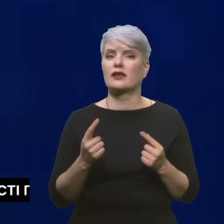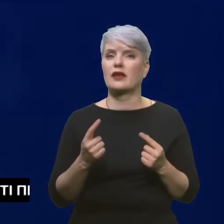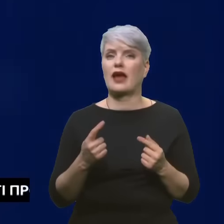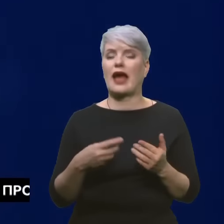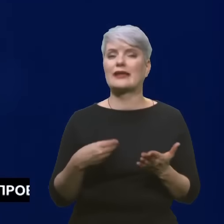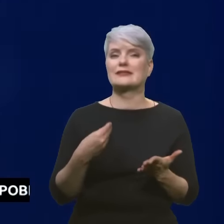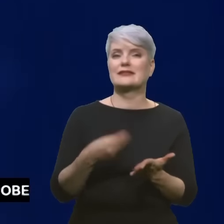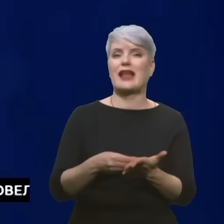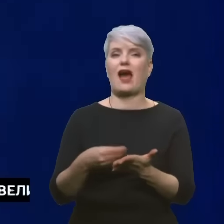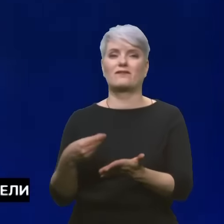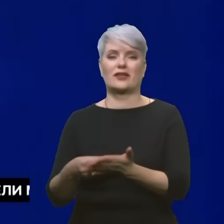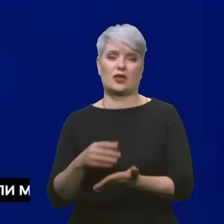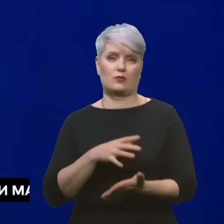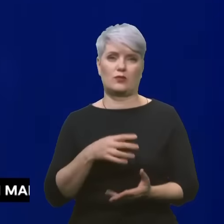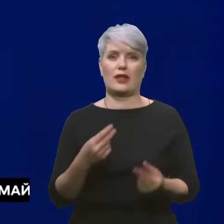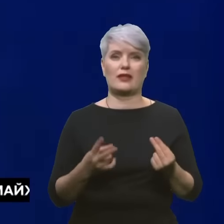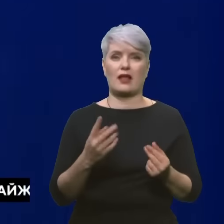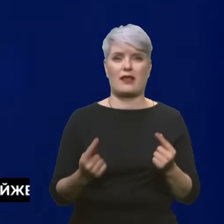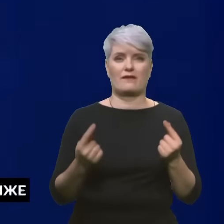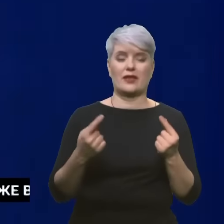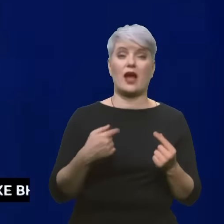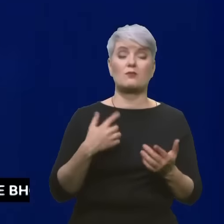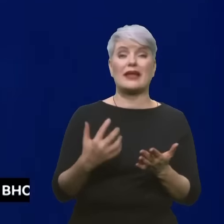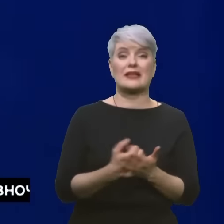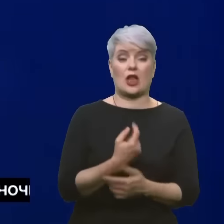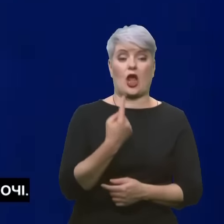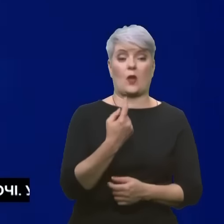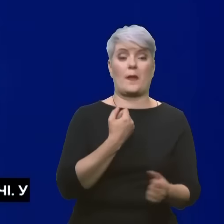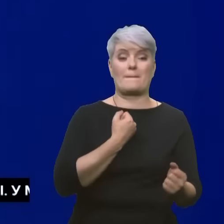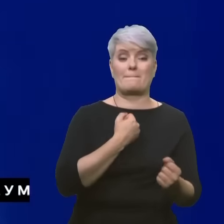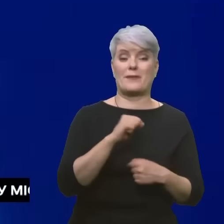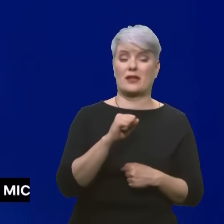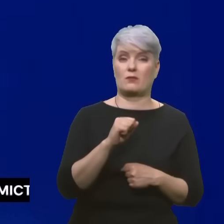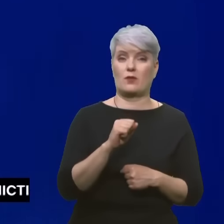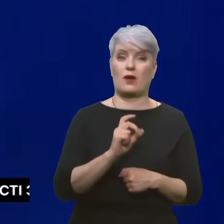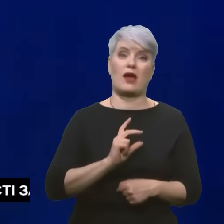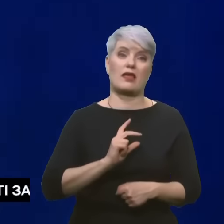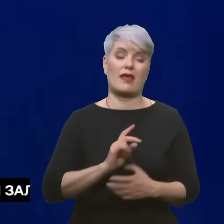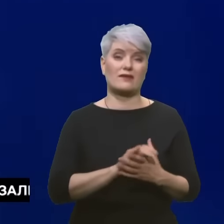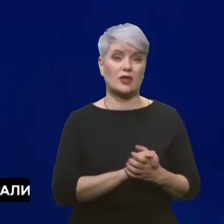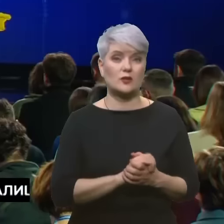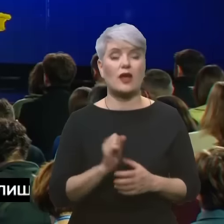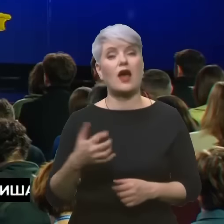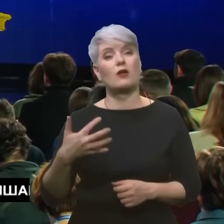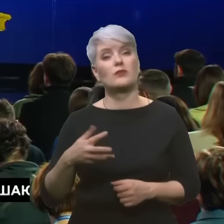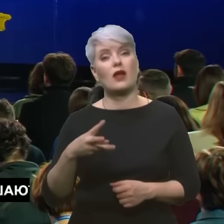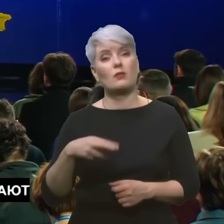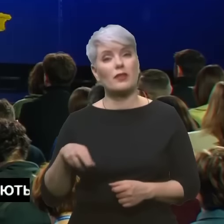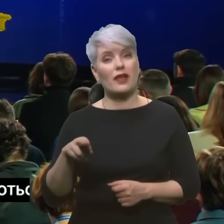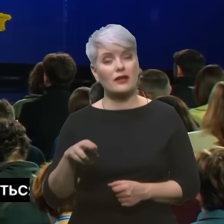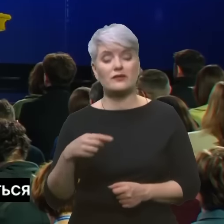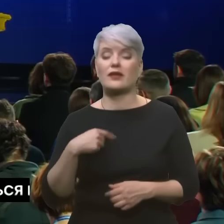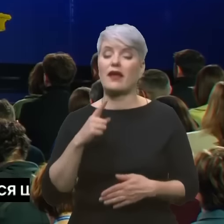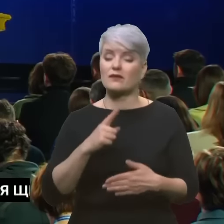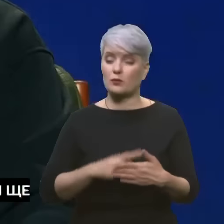всі на великих ставках. Ми досягли однієї перемоги щодо Євросоюзу, щодо 50 мільярдів. Я